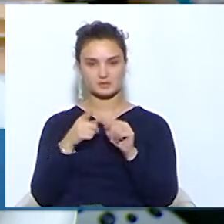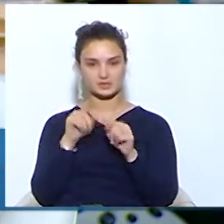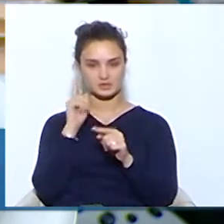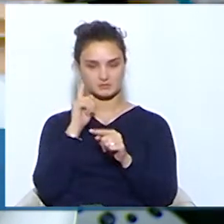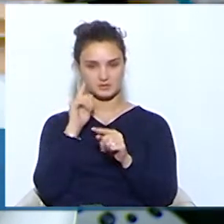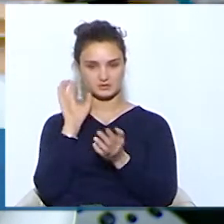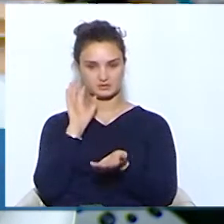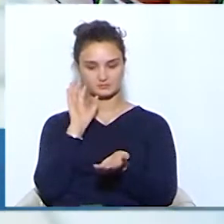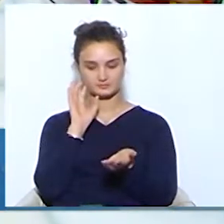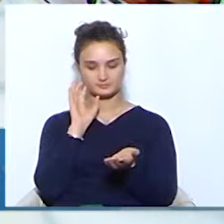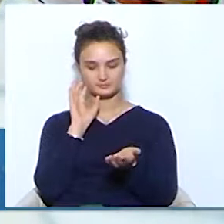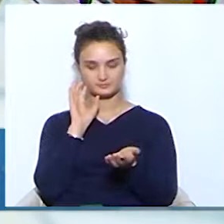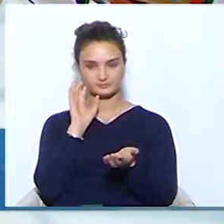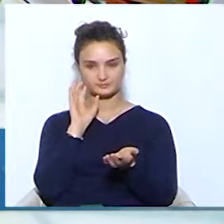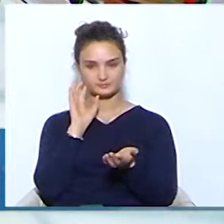ისმენს.